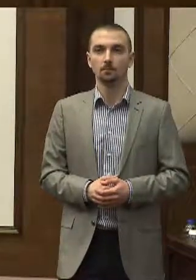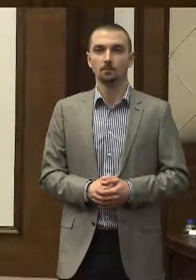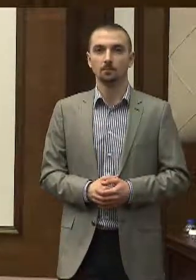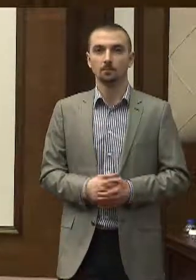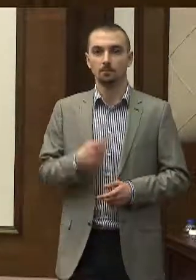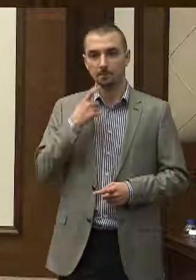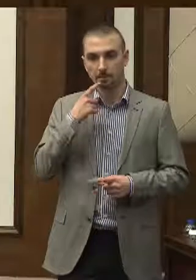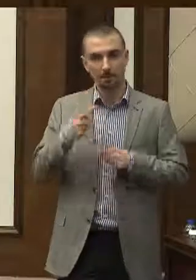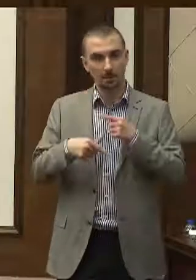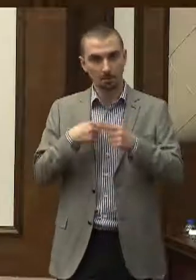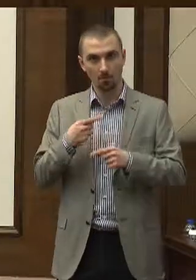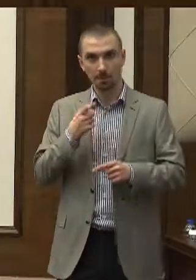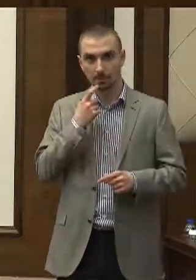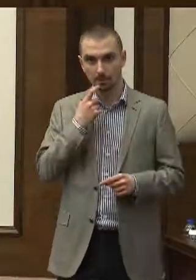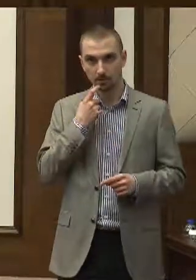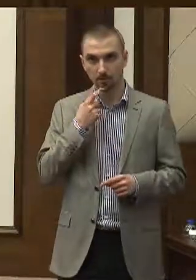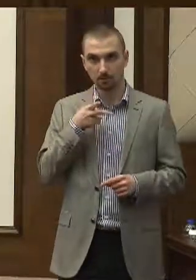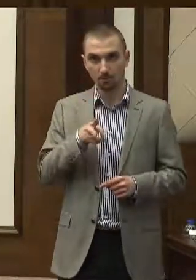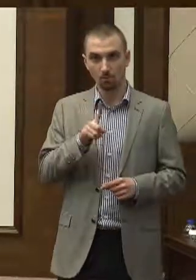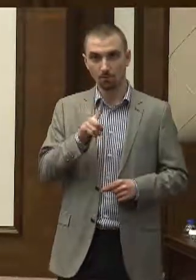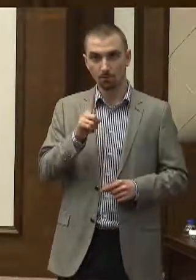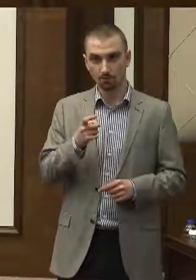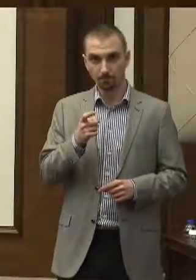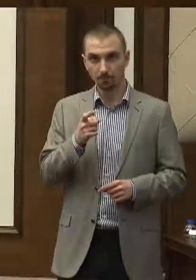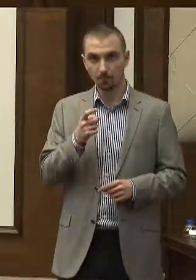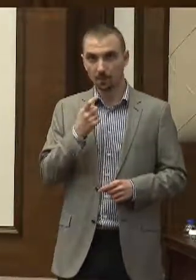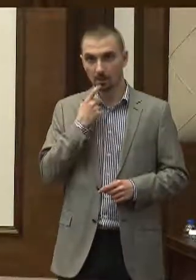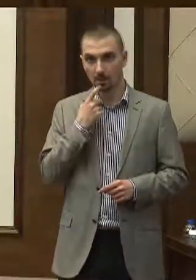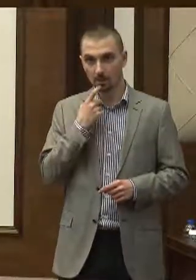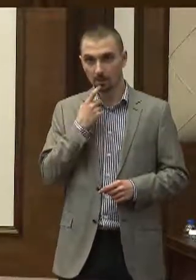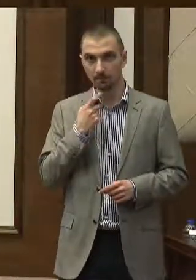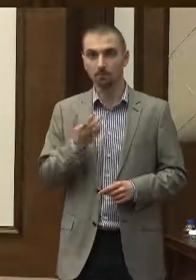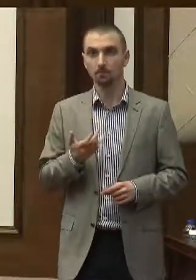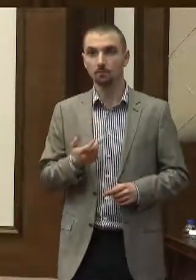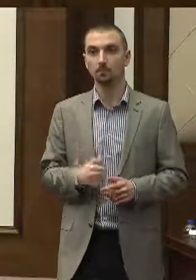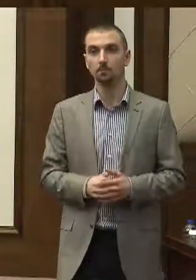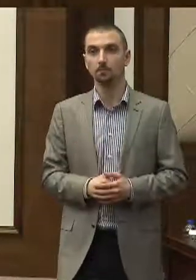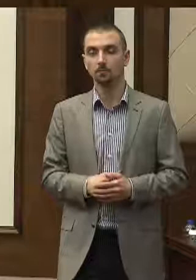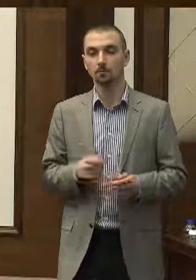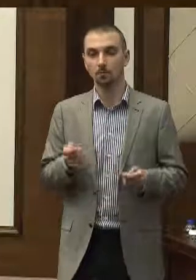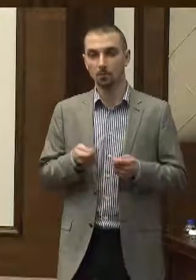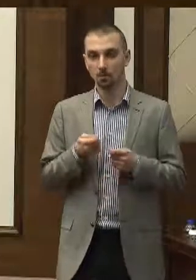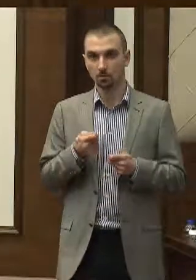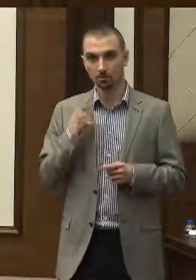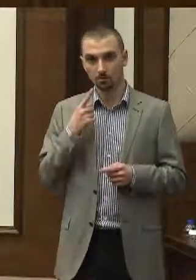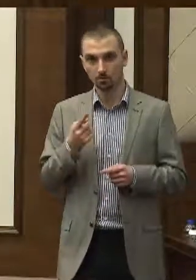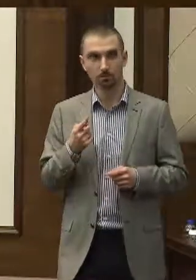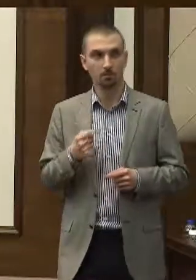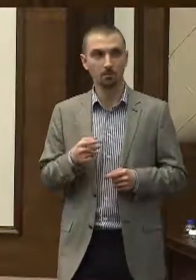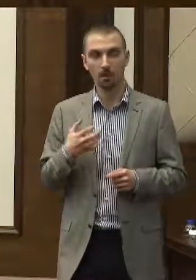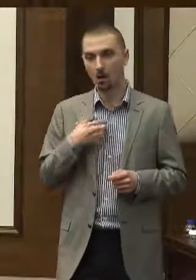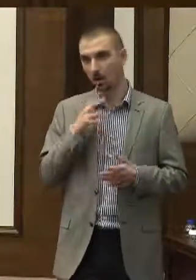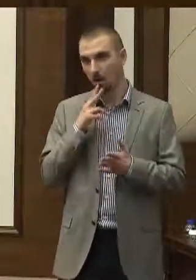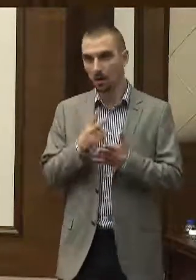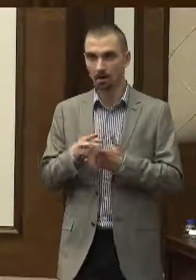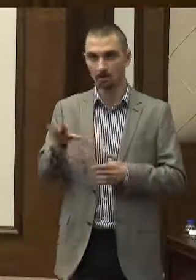Bir sonraki yılın yani 2019 yılının ismi var. Bir isim belediye çalışan belediye grubu belirliyor. Yani